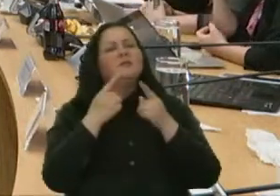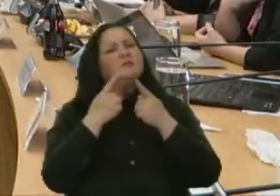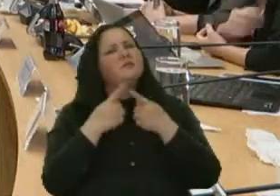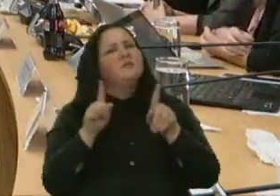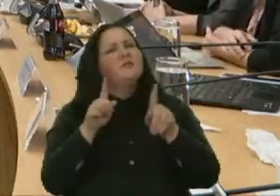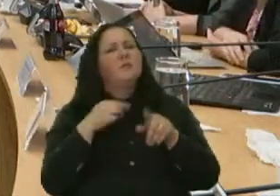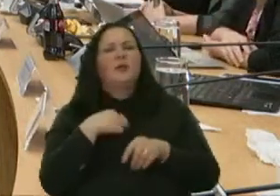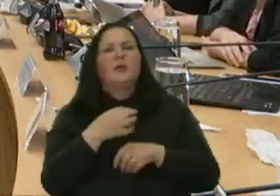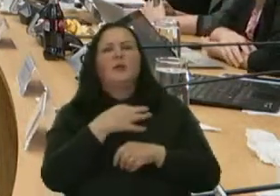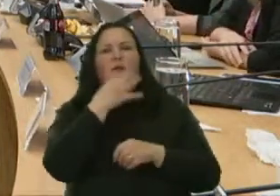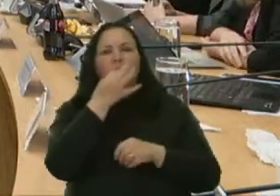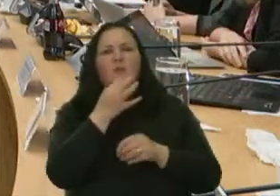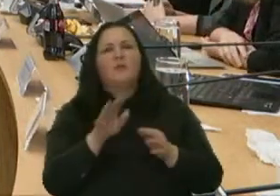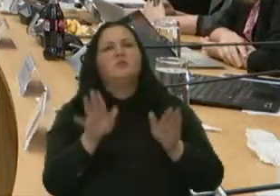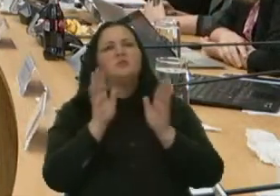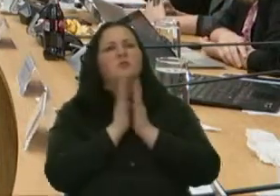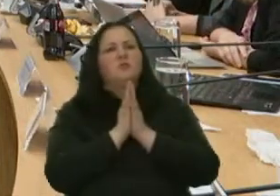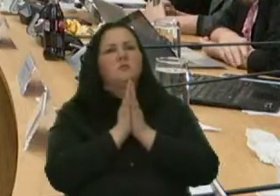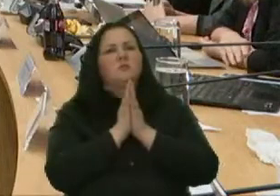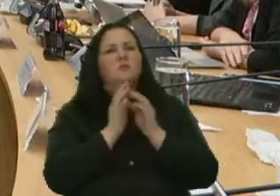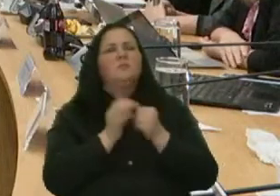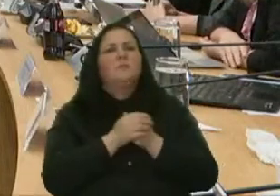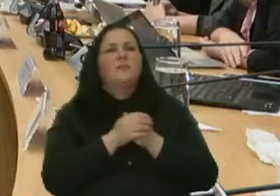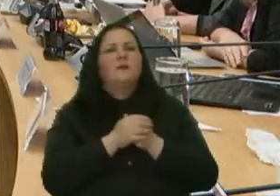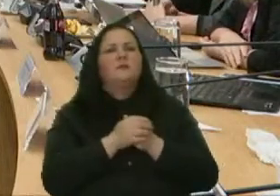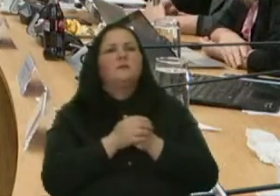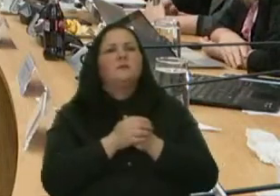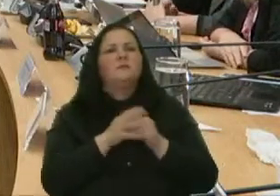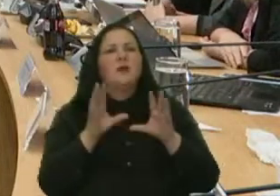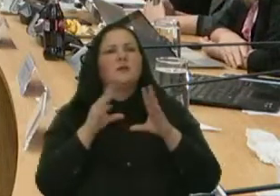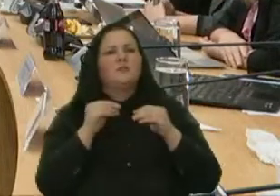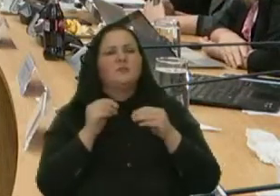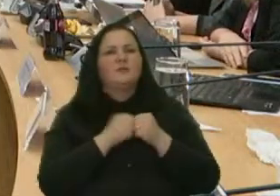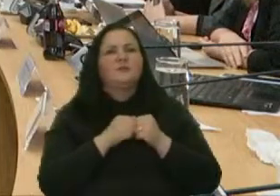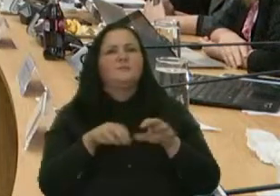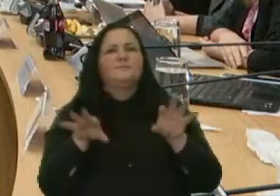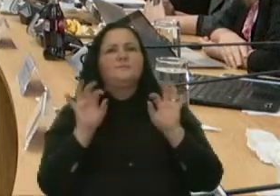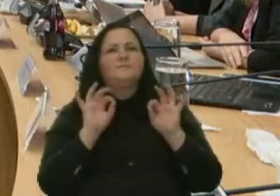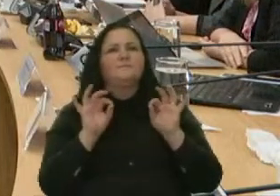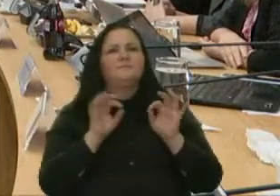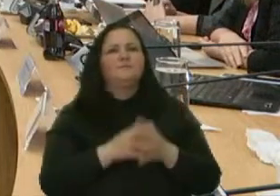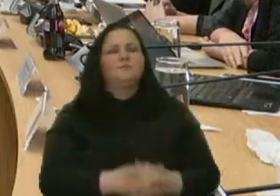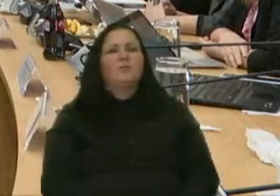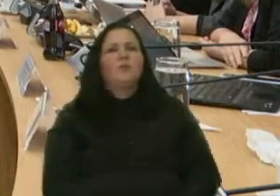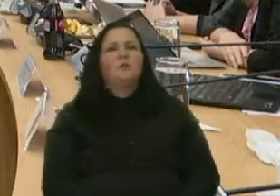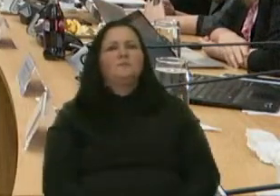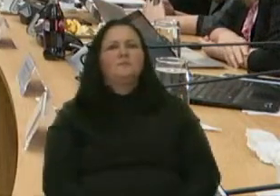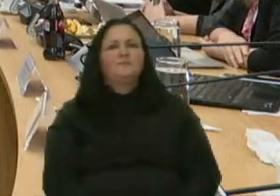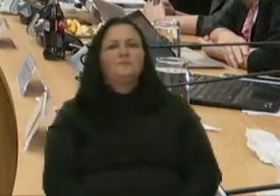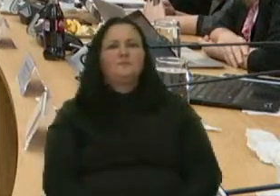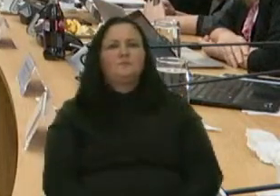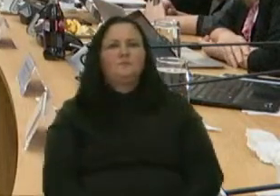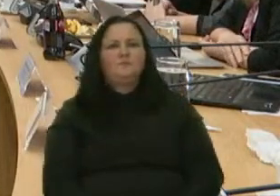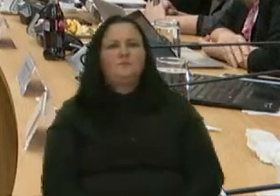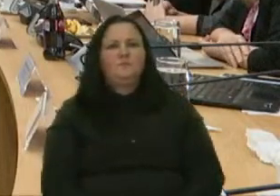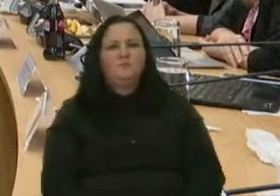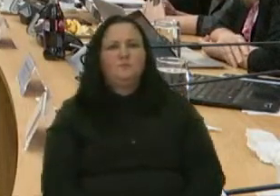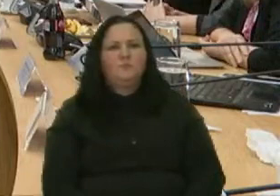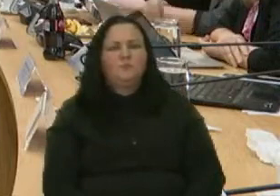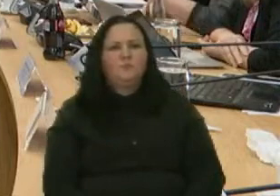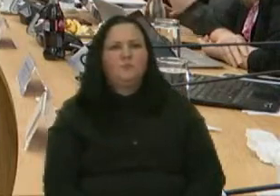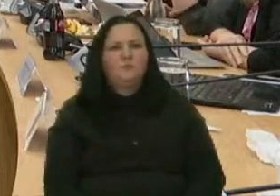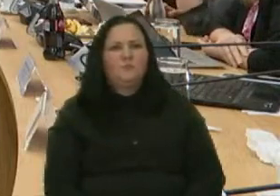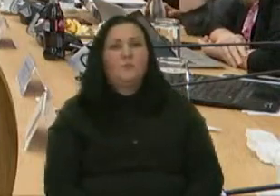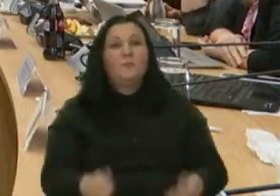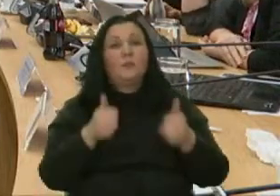care le propunem și a căror expunere de motive am făcut o în regulă Mulțumesc vă rog domnule ă viceprimar domnilor și domnilor